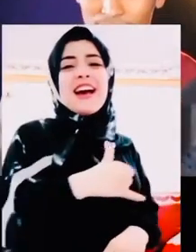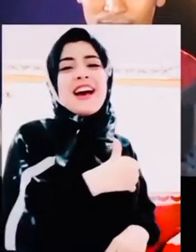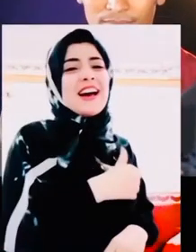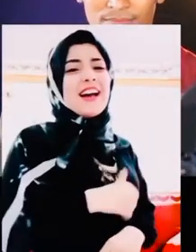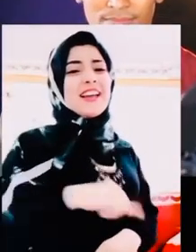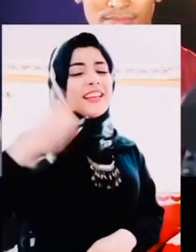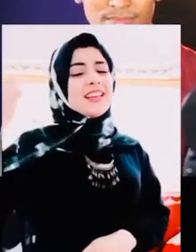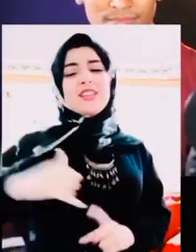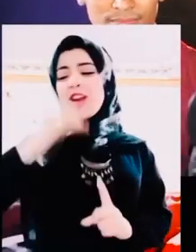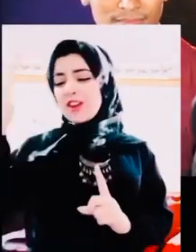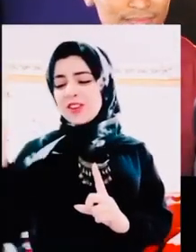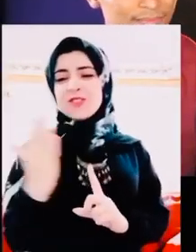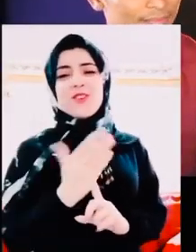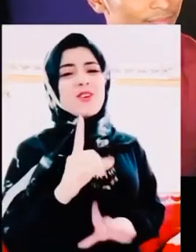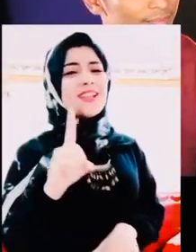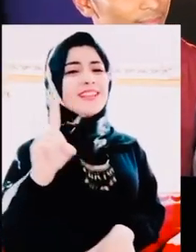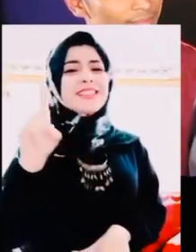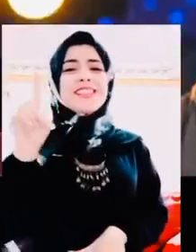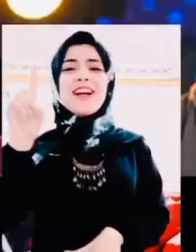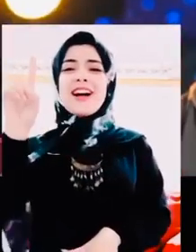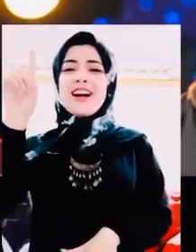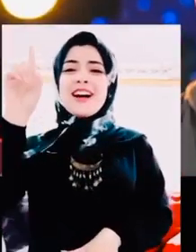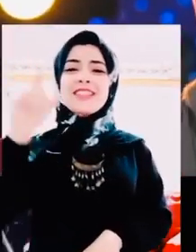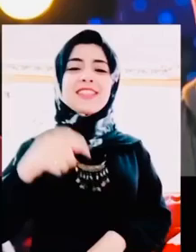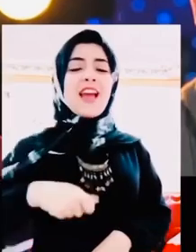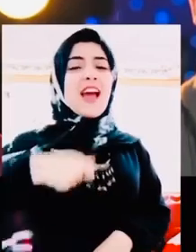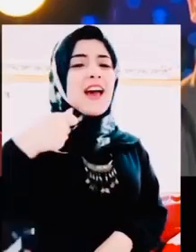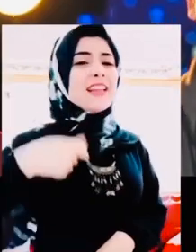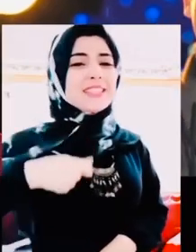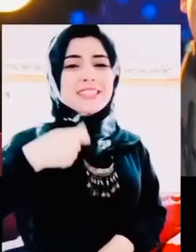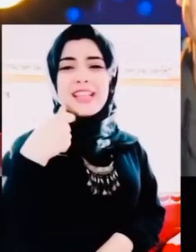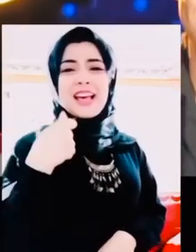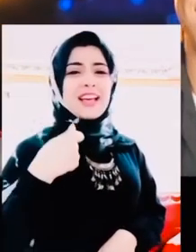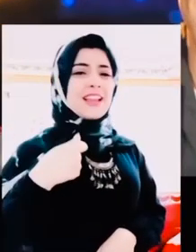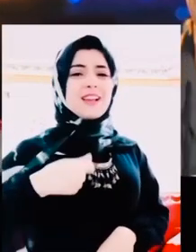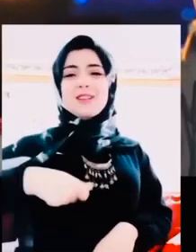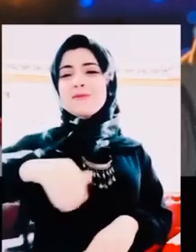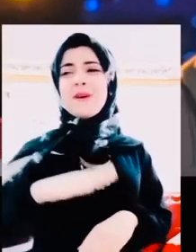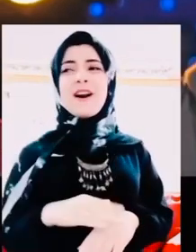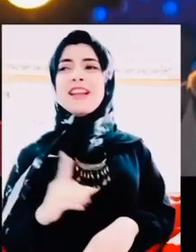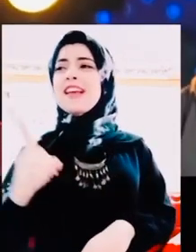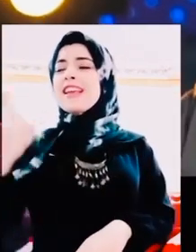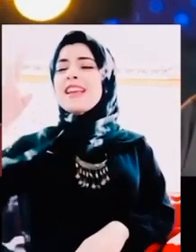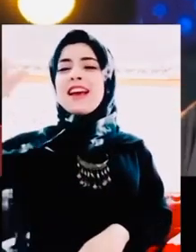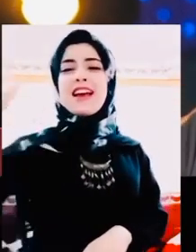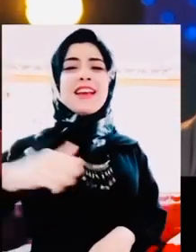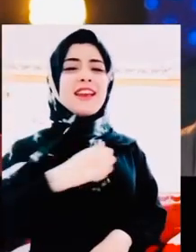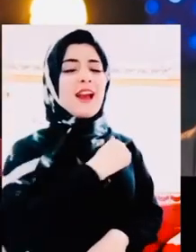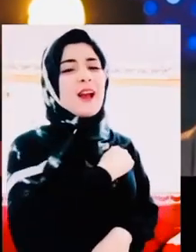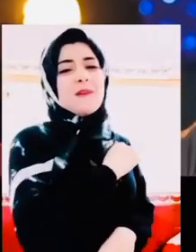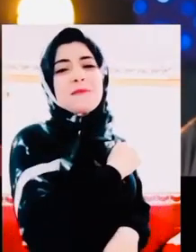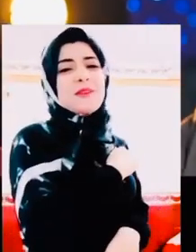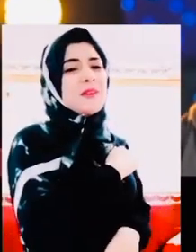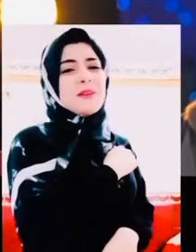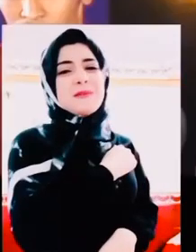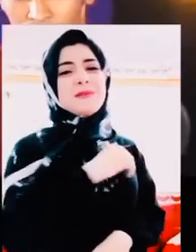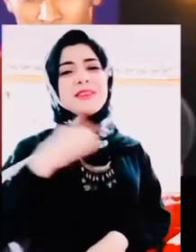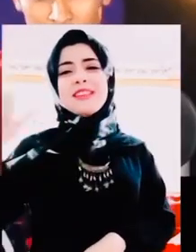عليك يا رسول الله، رسول الله. السلام عليك